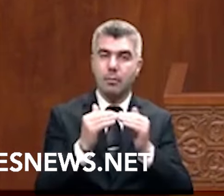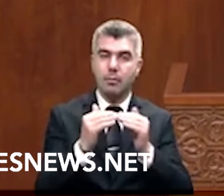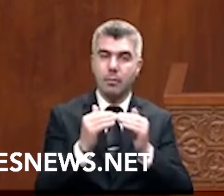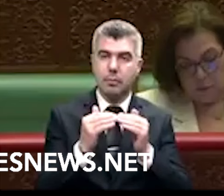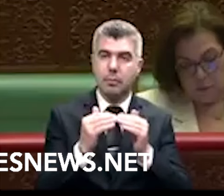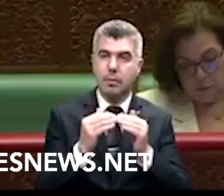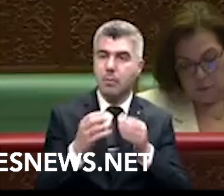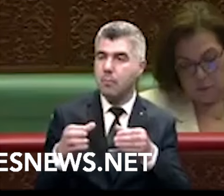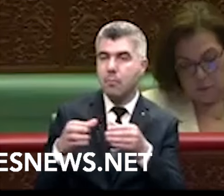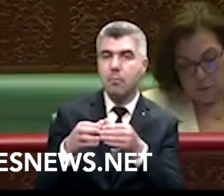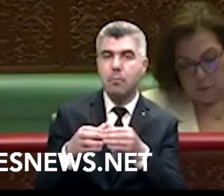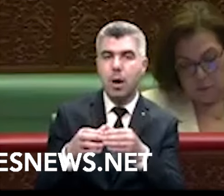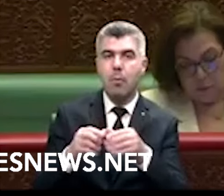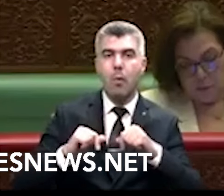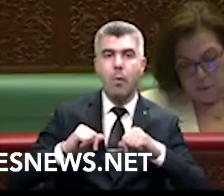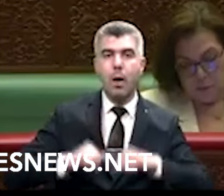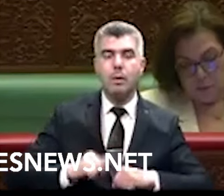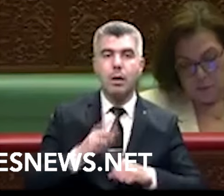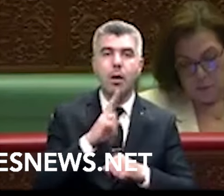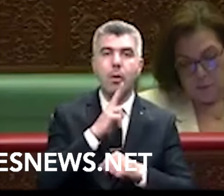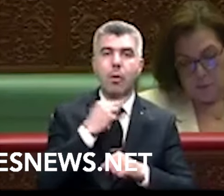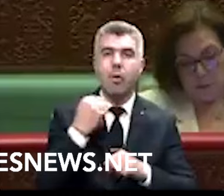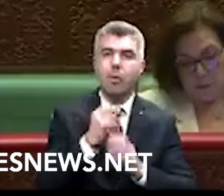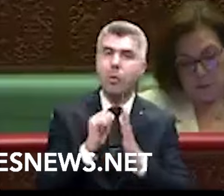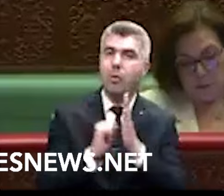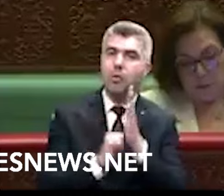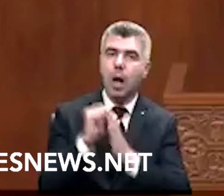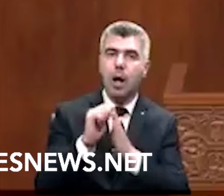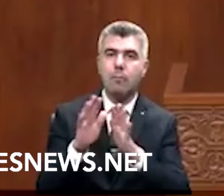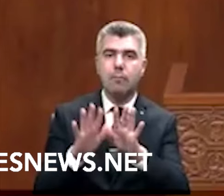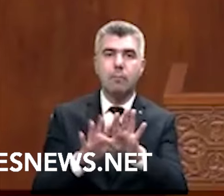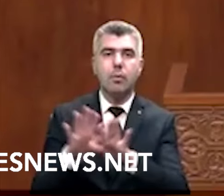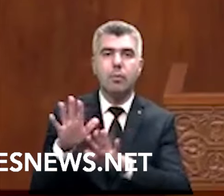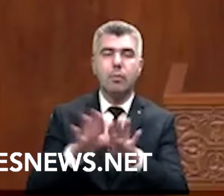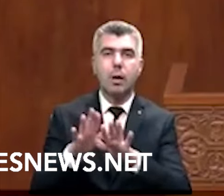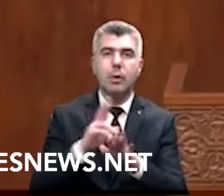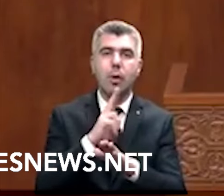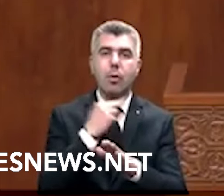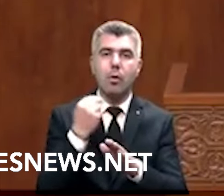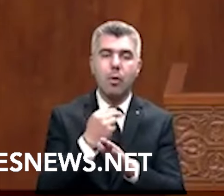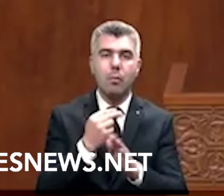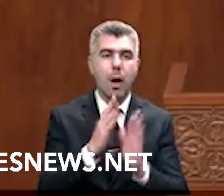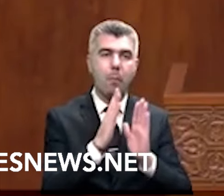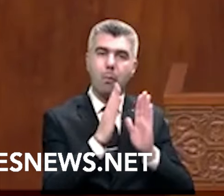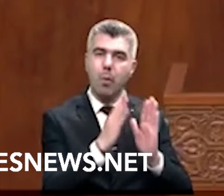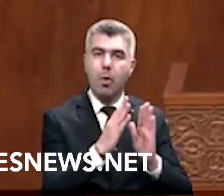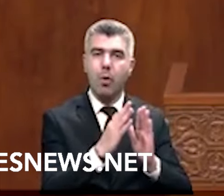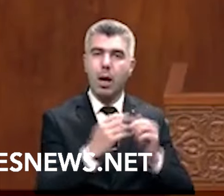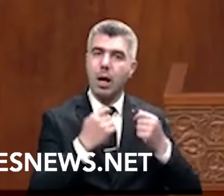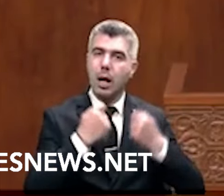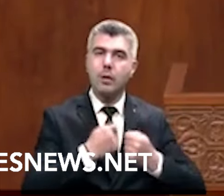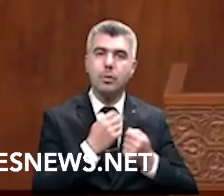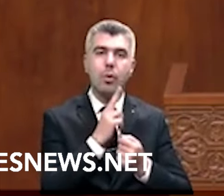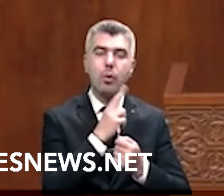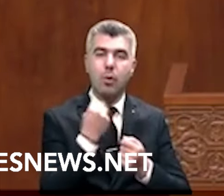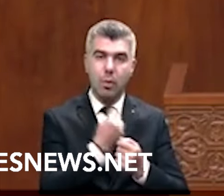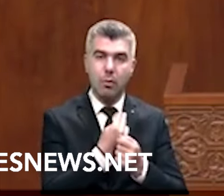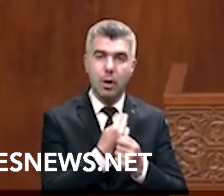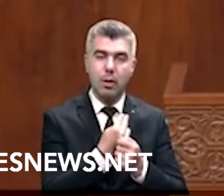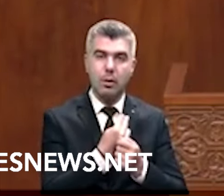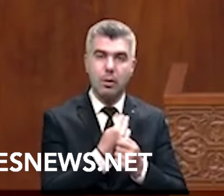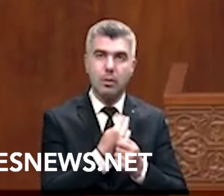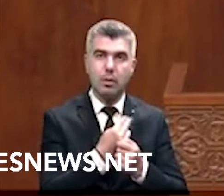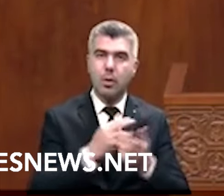يشكل عنصرا اساسيا في نجاح المبادرات الحكوميه فهنيئا لكم سيد الرئيس على قدره هذه الحكومه